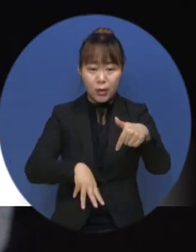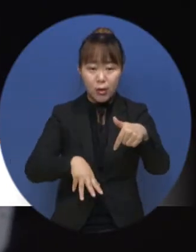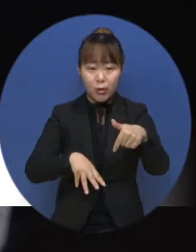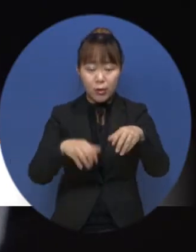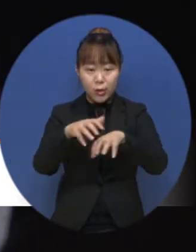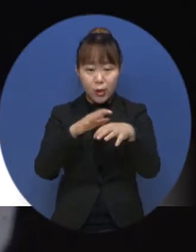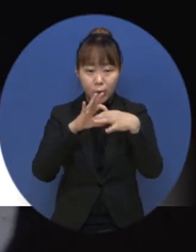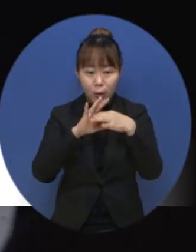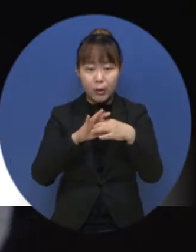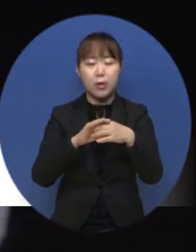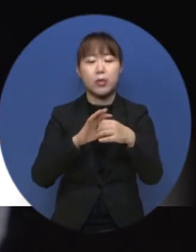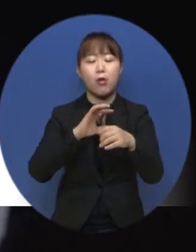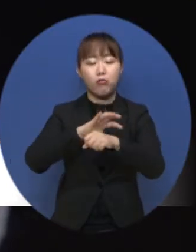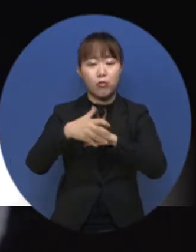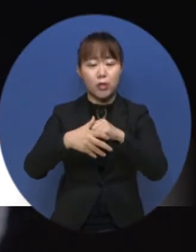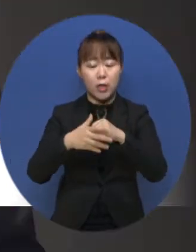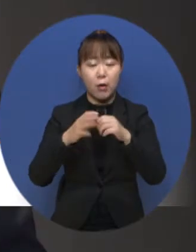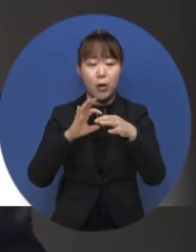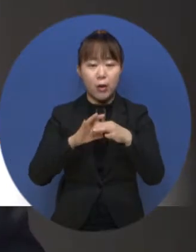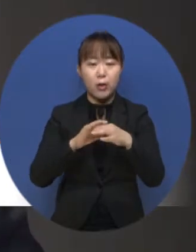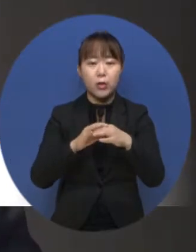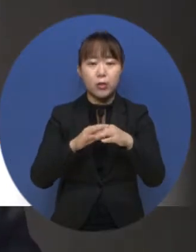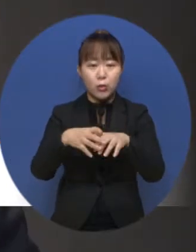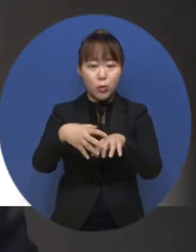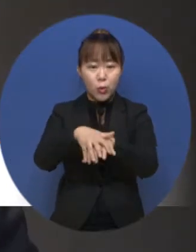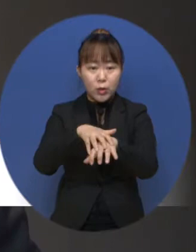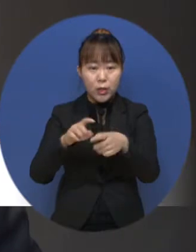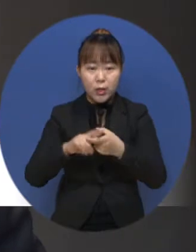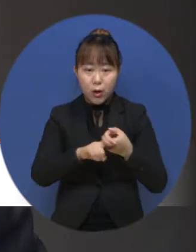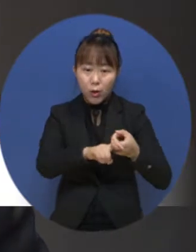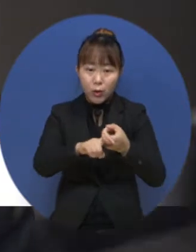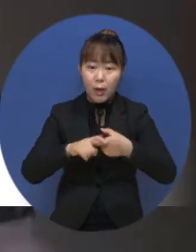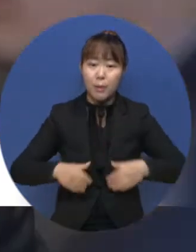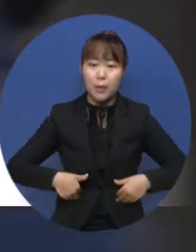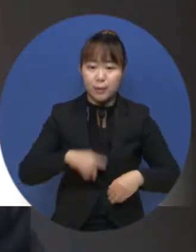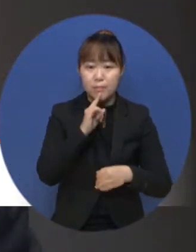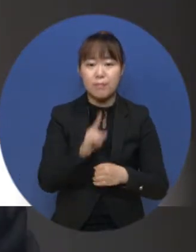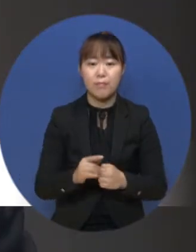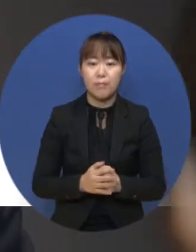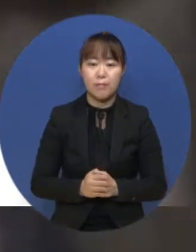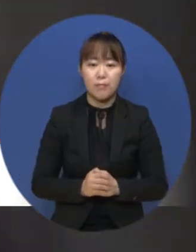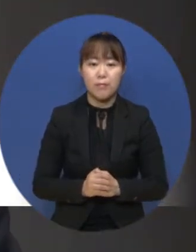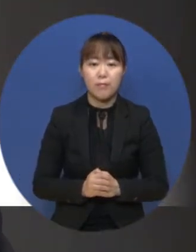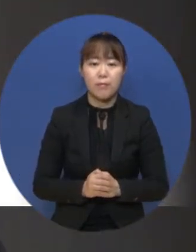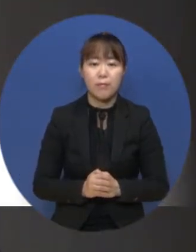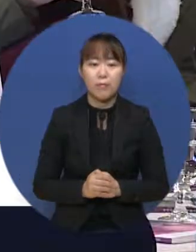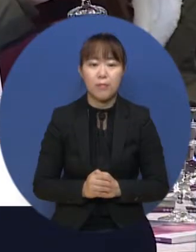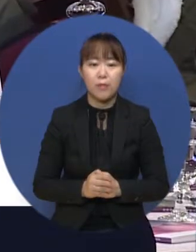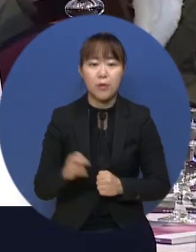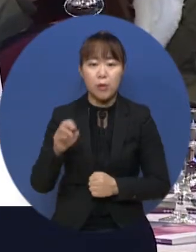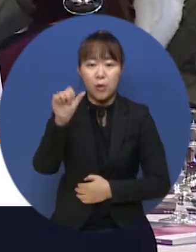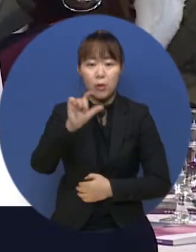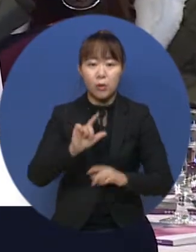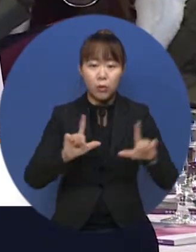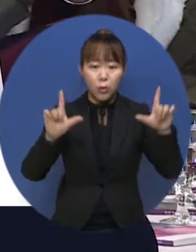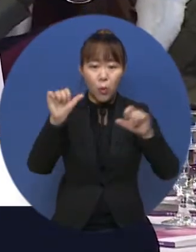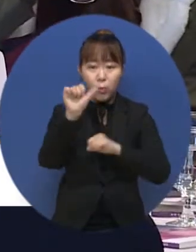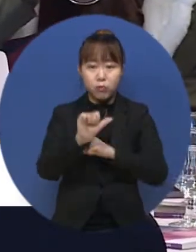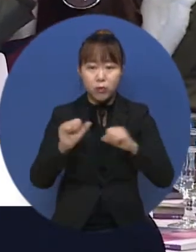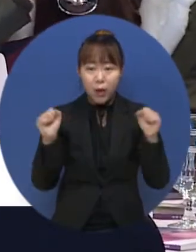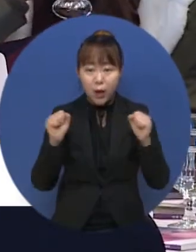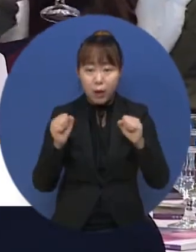국제사회가 동북아 지역의 조직적인 연대체를 구성해야 한다고 말했습니다. 한편 동북아